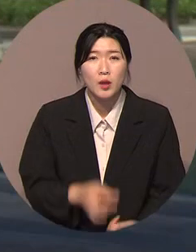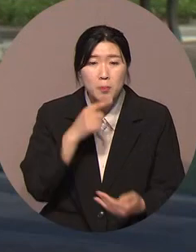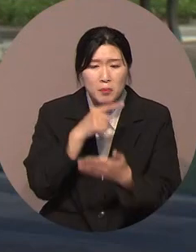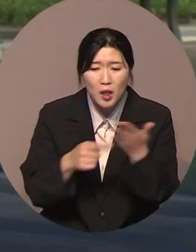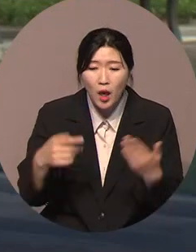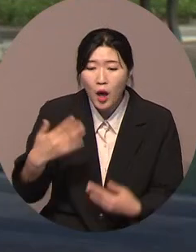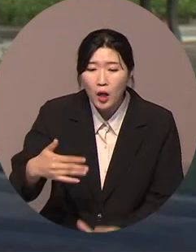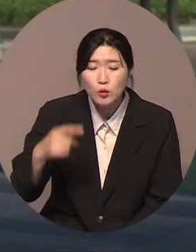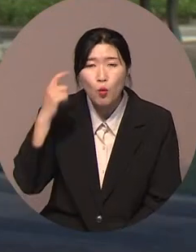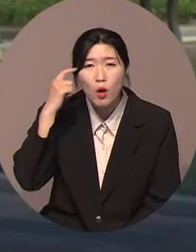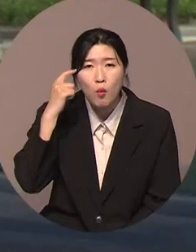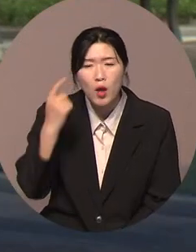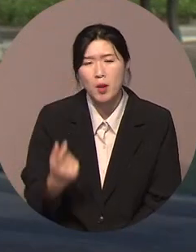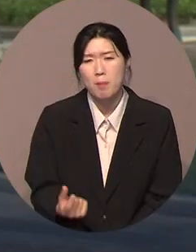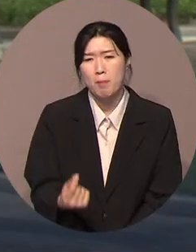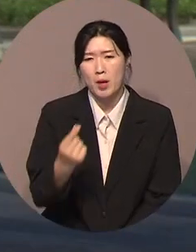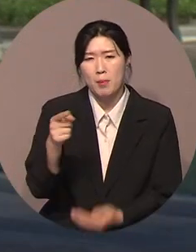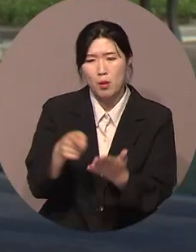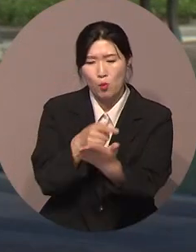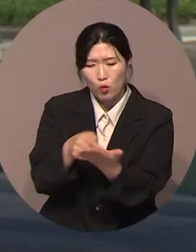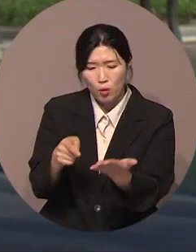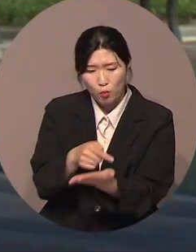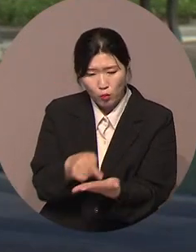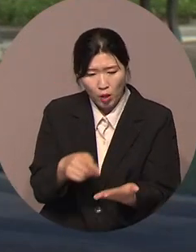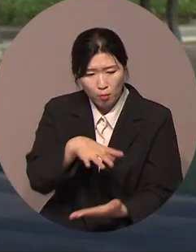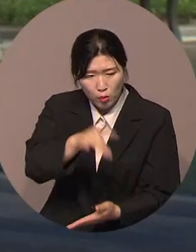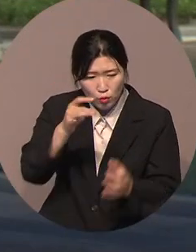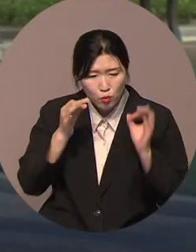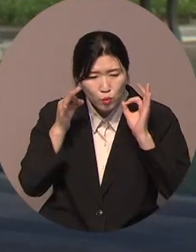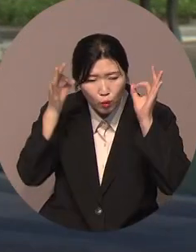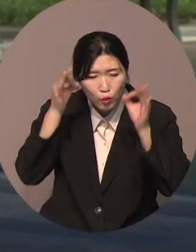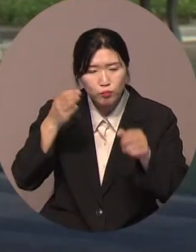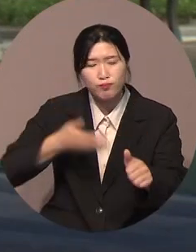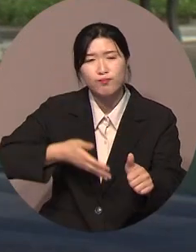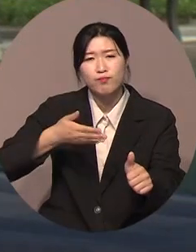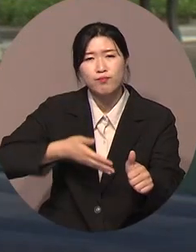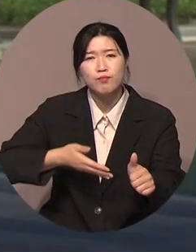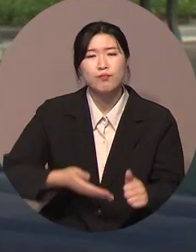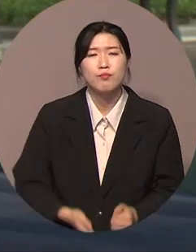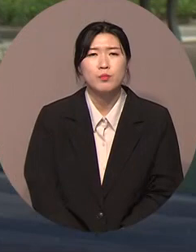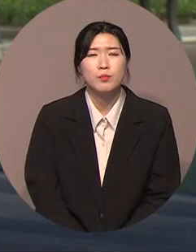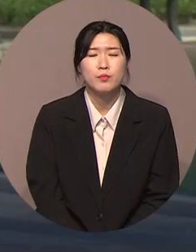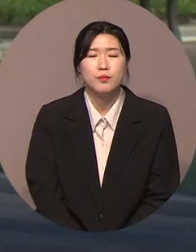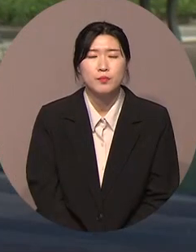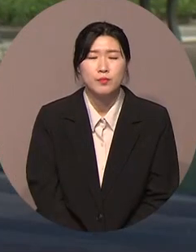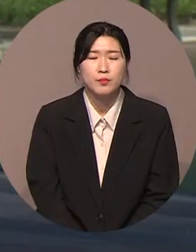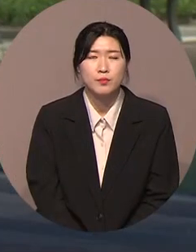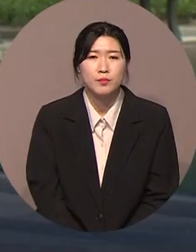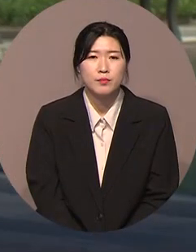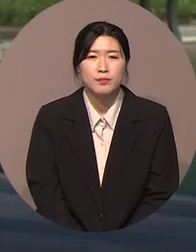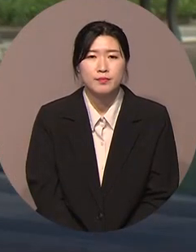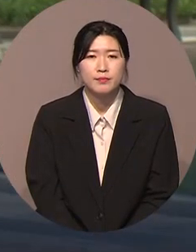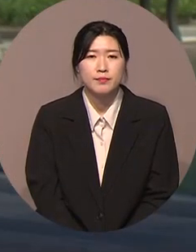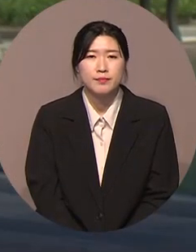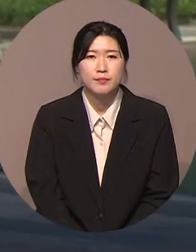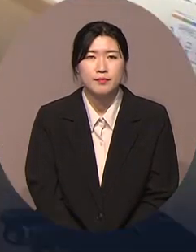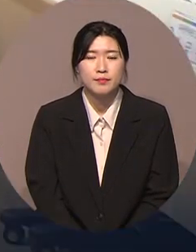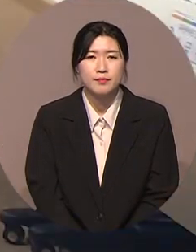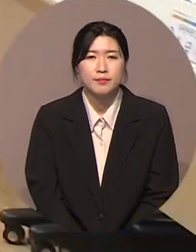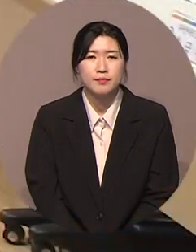중요하고 또한 아직도 다 이루어지지 못한 피해 보상에 대한 그러한 확실한